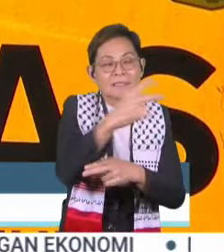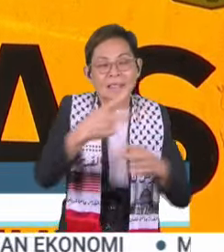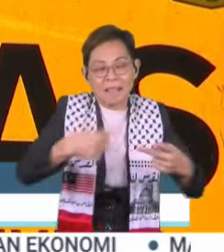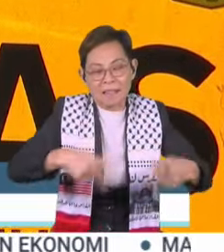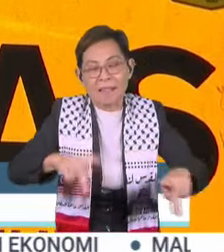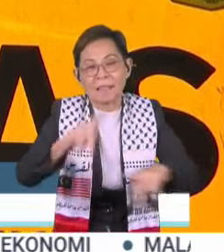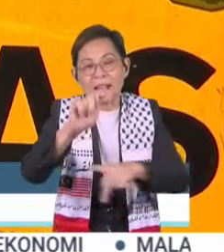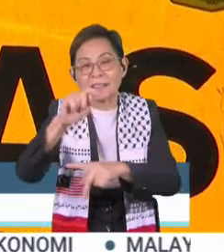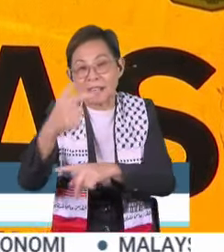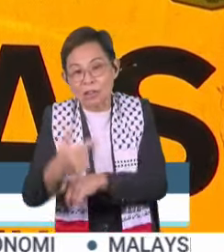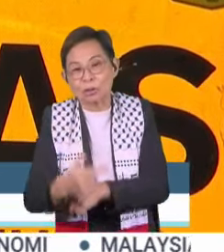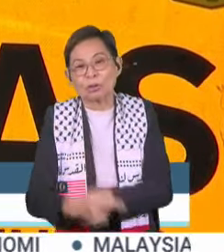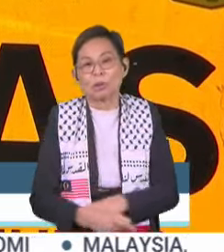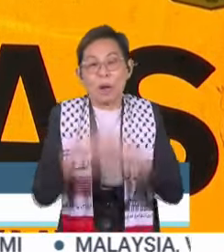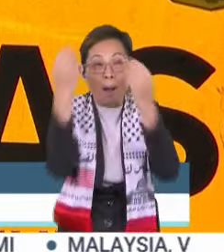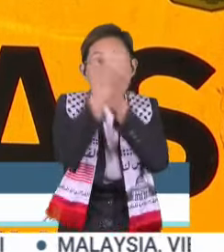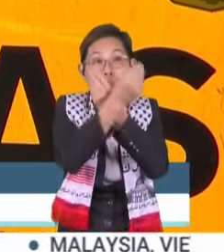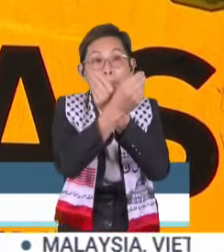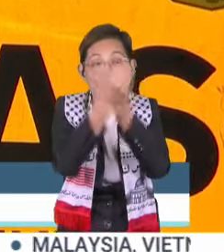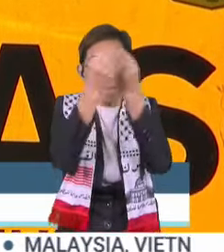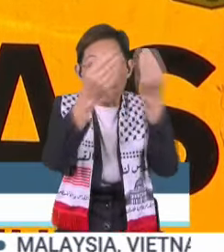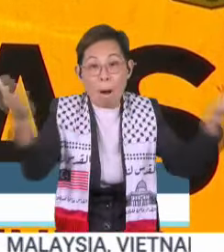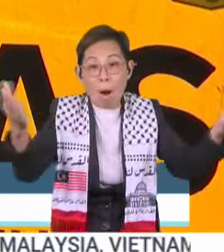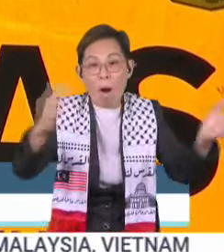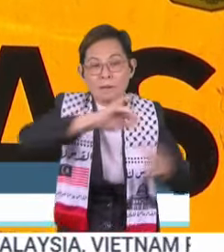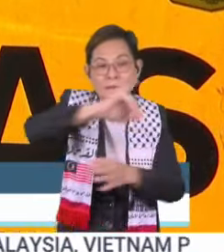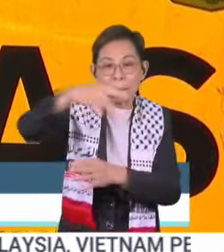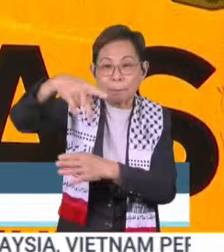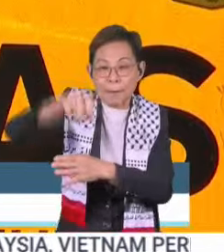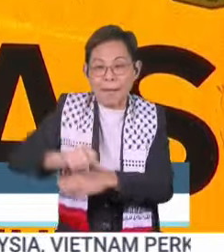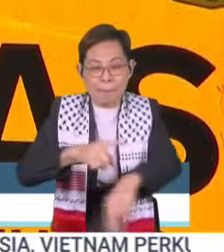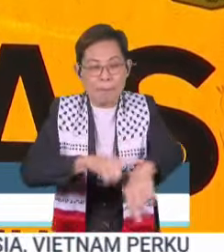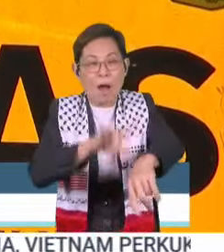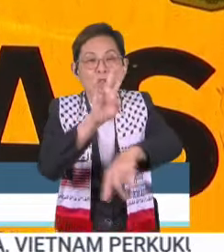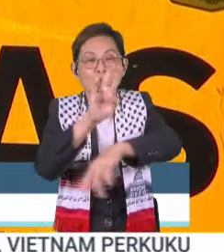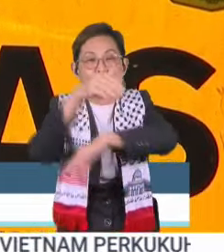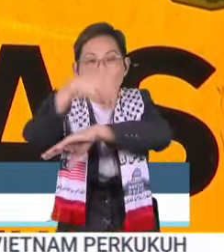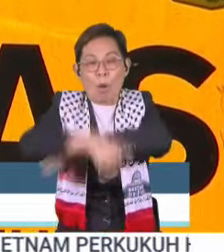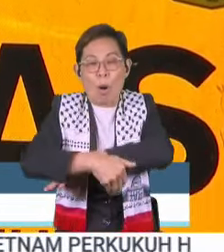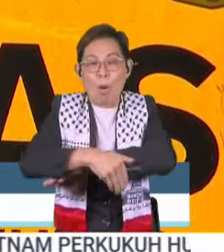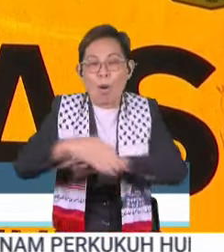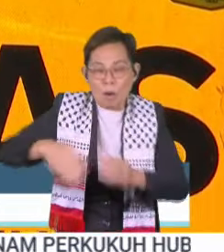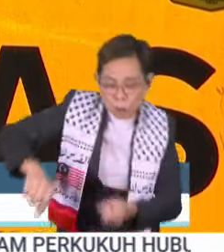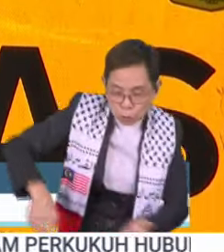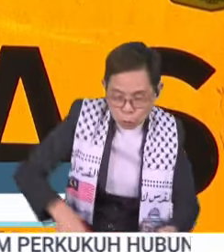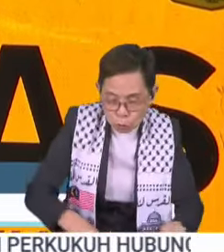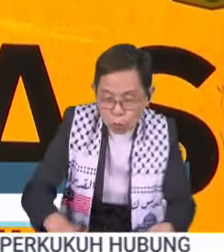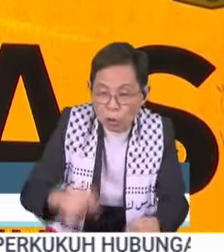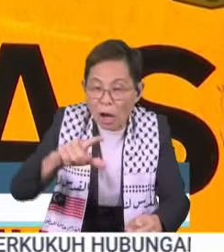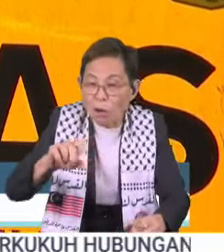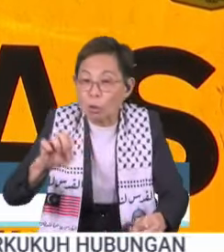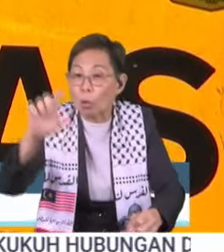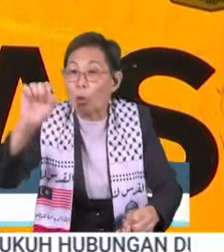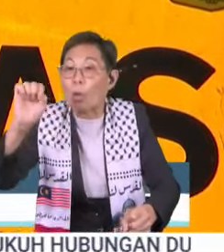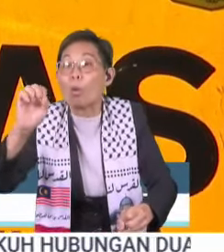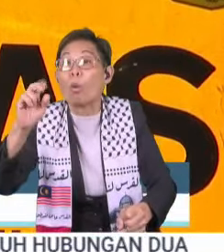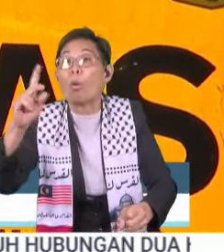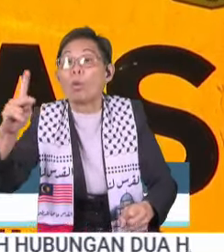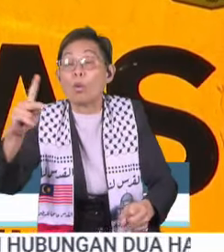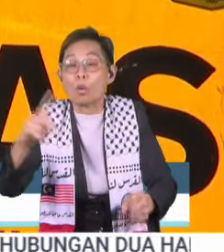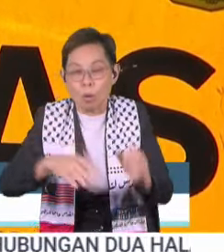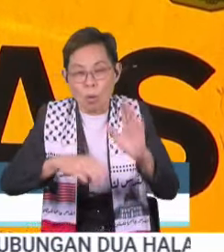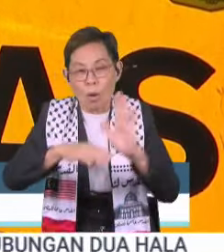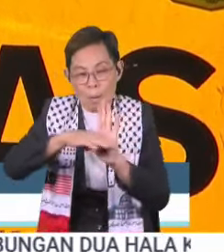Dalam pada itu, menurut laman public info banjir GPS, setakat jam 7 malam tadi, aras air Sungai Golok di Rantau Panjang masih berada di